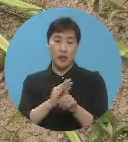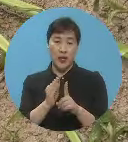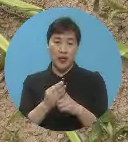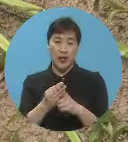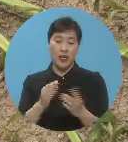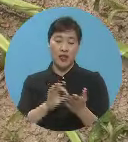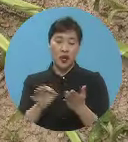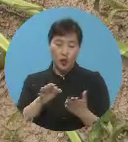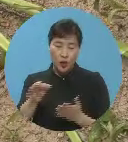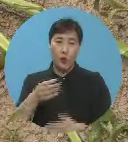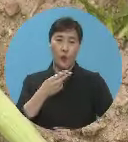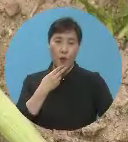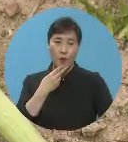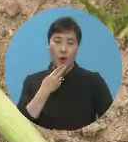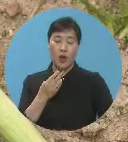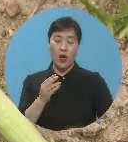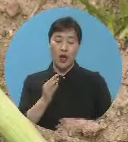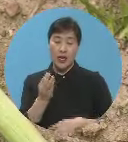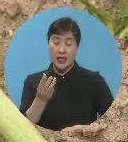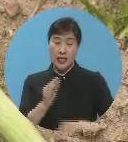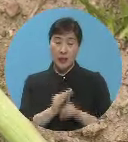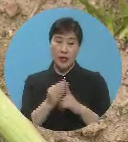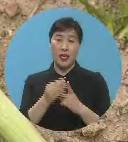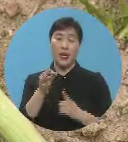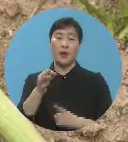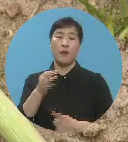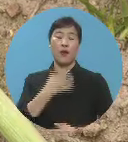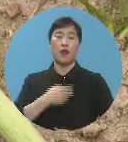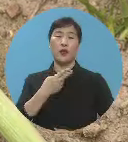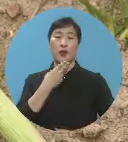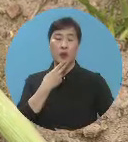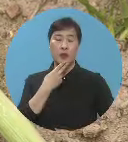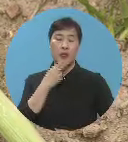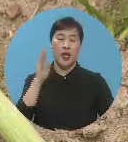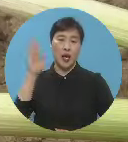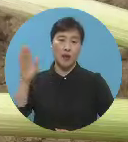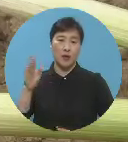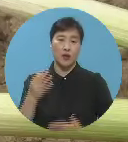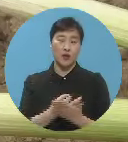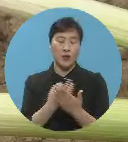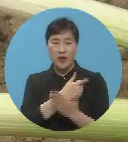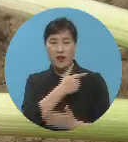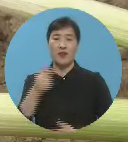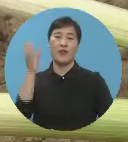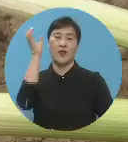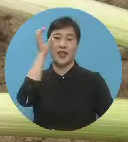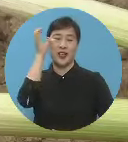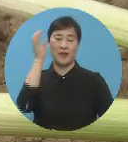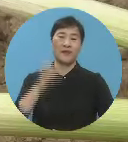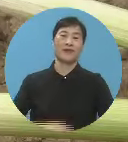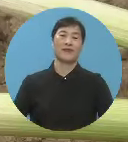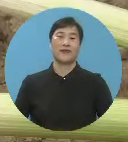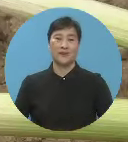없는 유망 품종으로 주목받고 있습니다 생명의 땅 전남 포장 유수 파악해 집니다